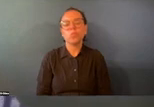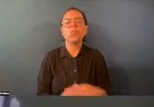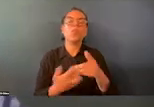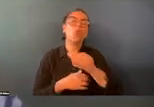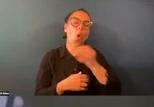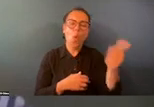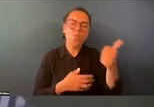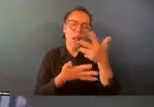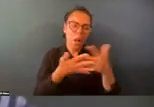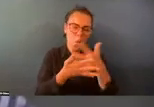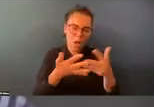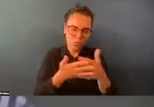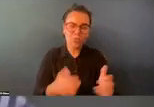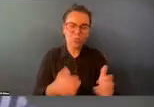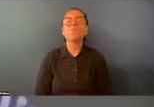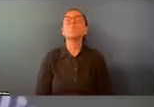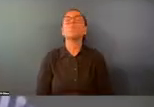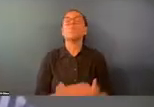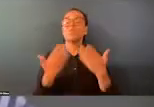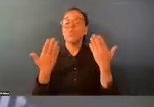Я говорю, что